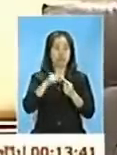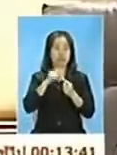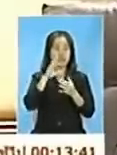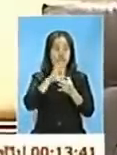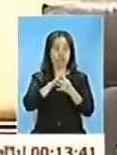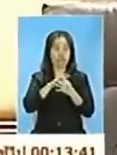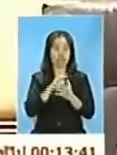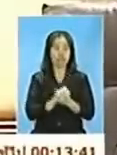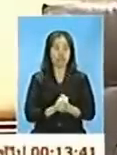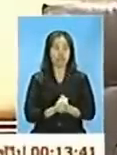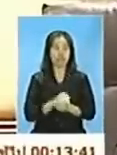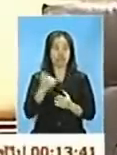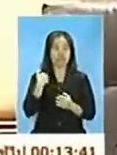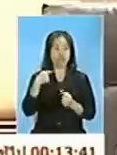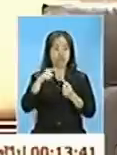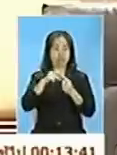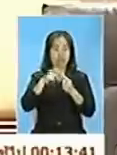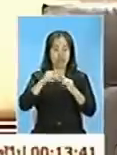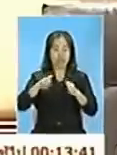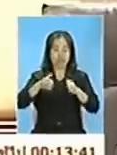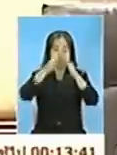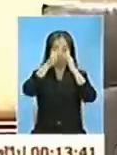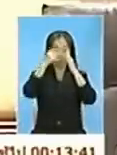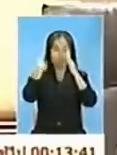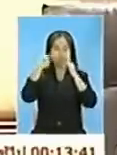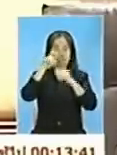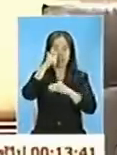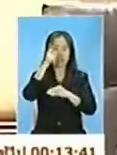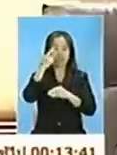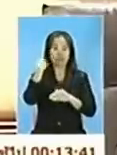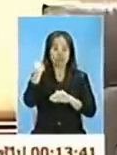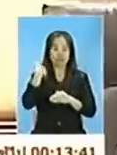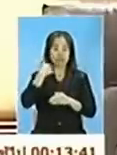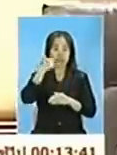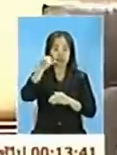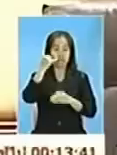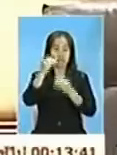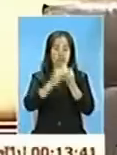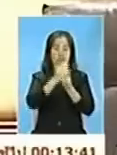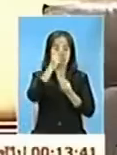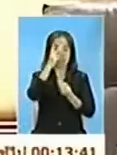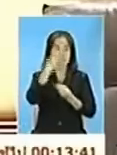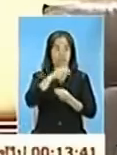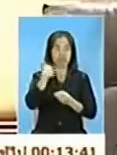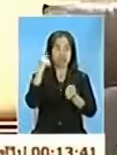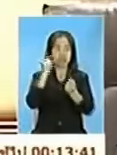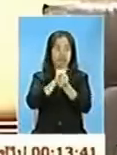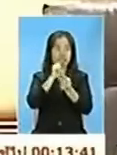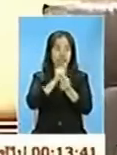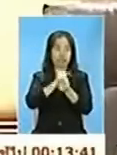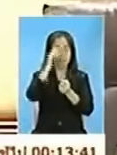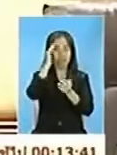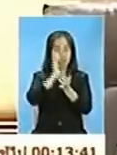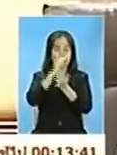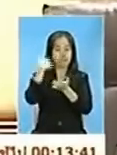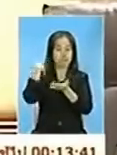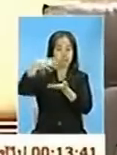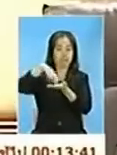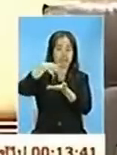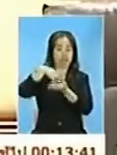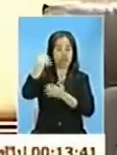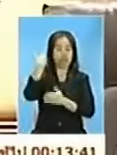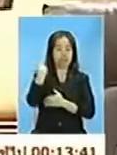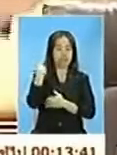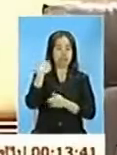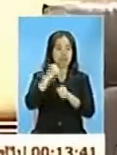งตรงสามเหลี่ยมทองคำส่วนหนึ่งผมไปมาสองสัปดาห์ภูมิชาการกองกำลังผาเมืองเขารายงานว่า